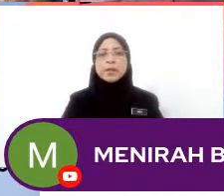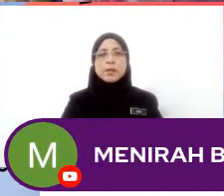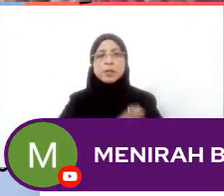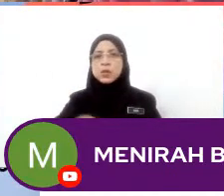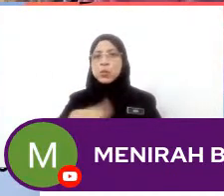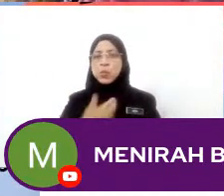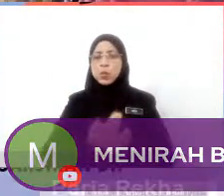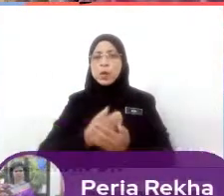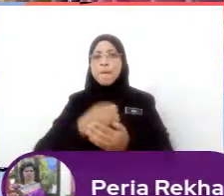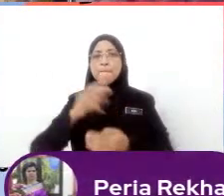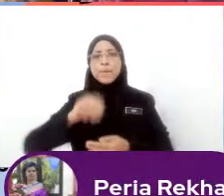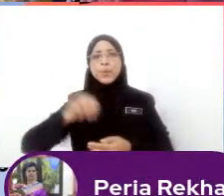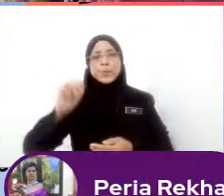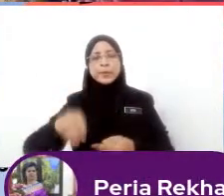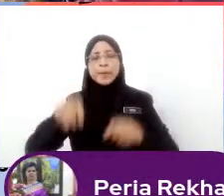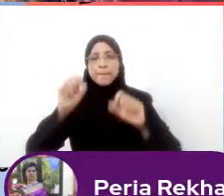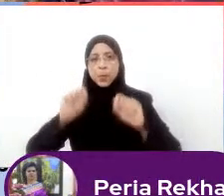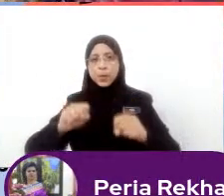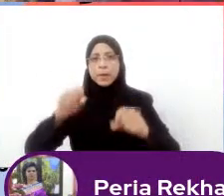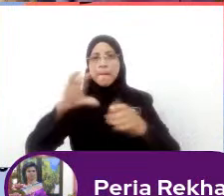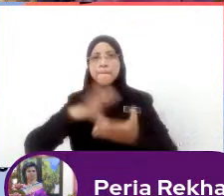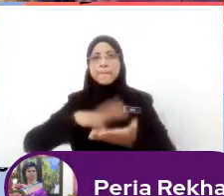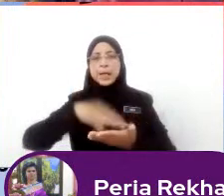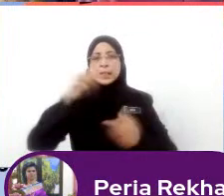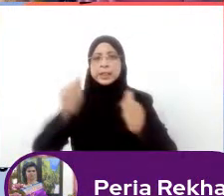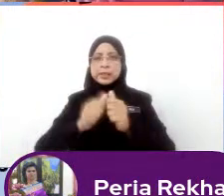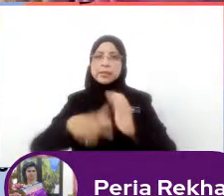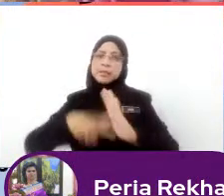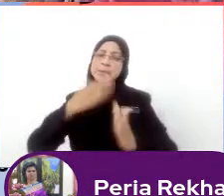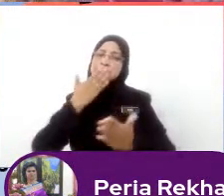kami boleh belajar dengan lebih baik lah.